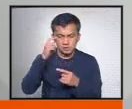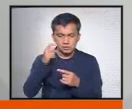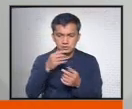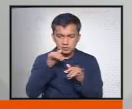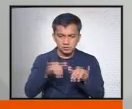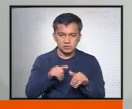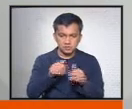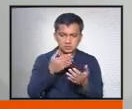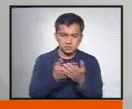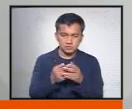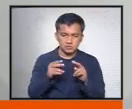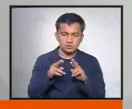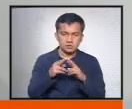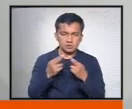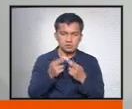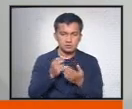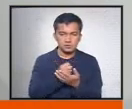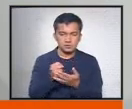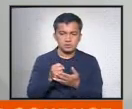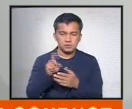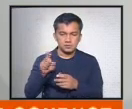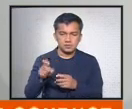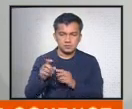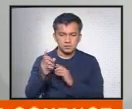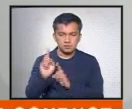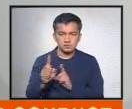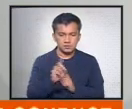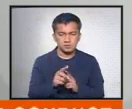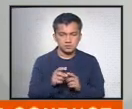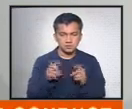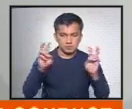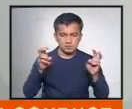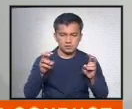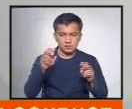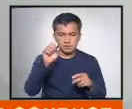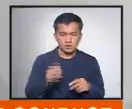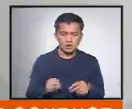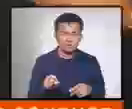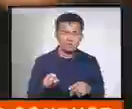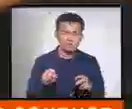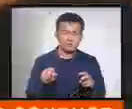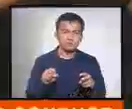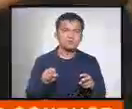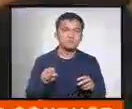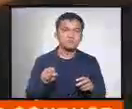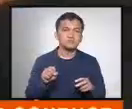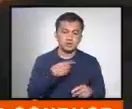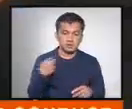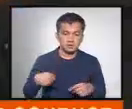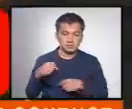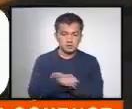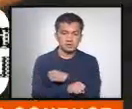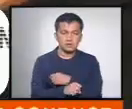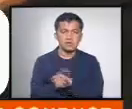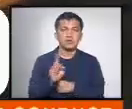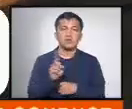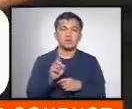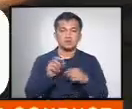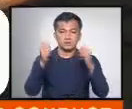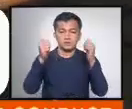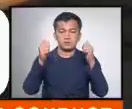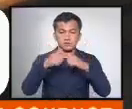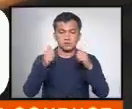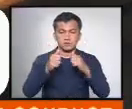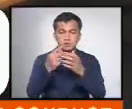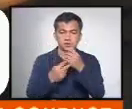magandang relasyon ng dalawang bansa basta matutugunan ng maayos ang usapin sa South China Sea. What they have agreed upon is